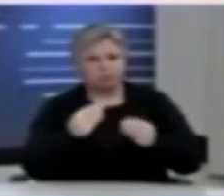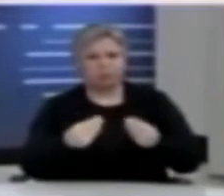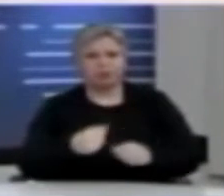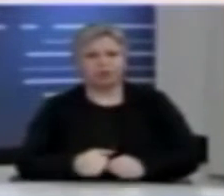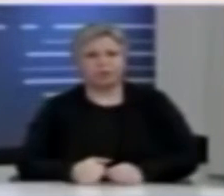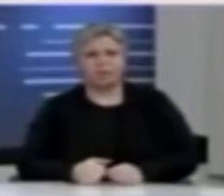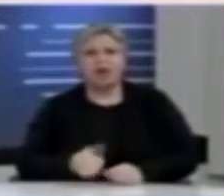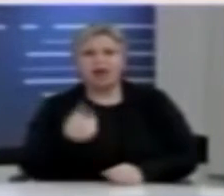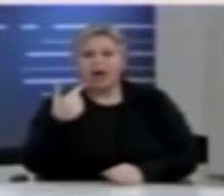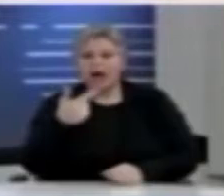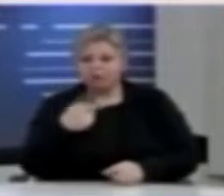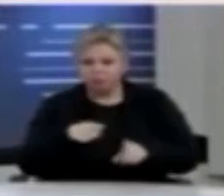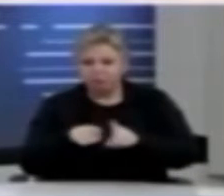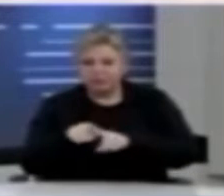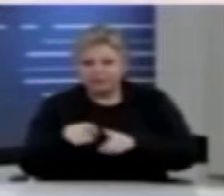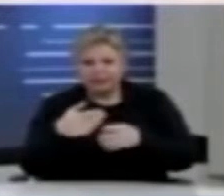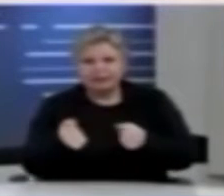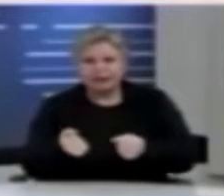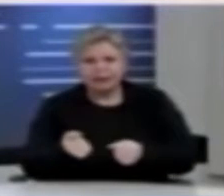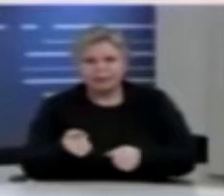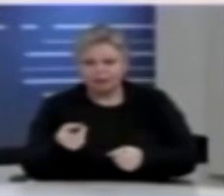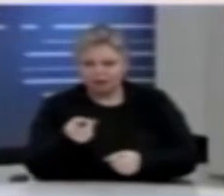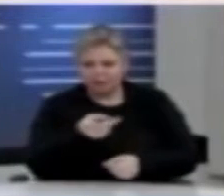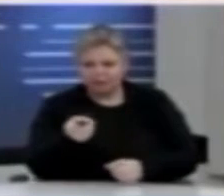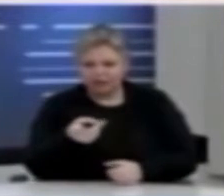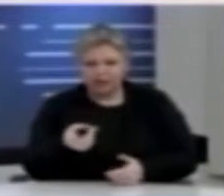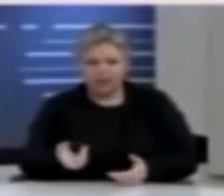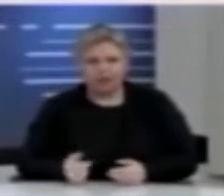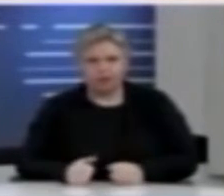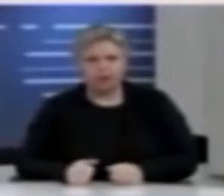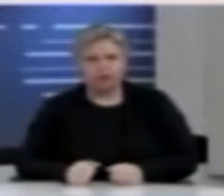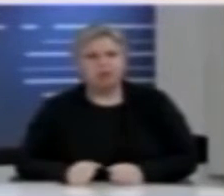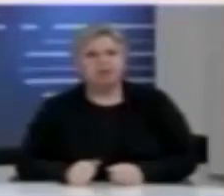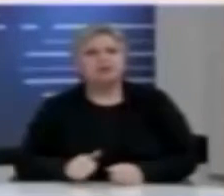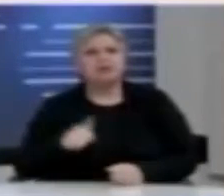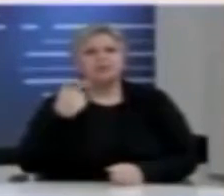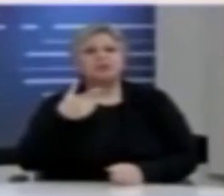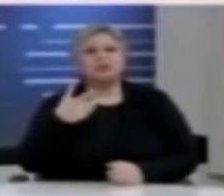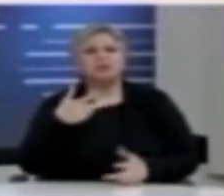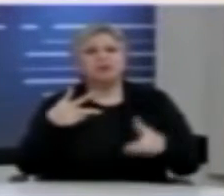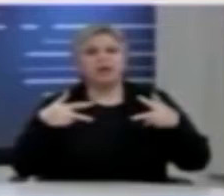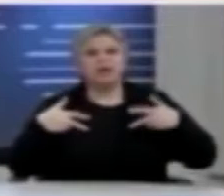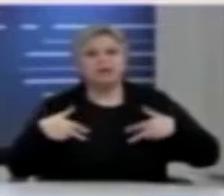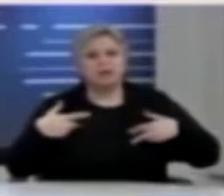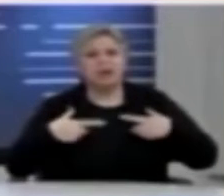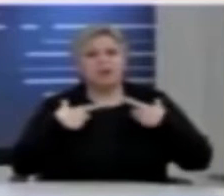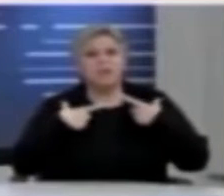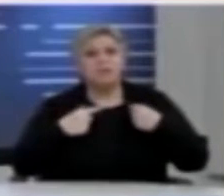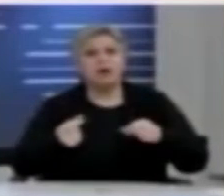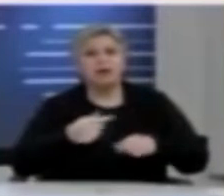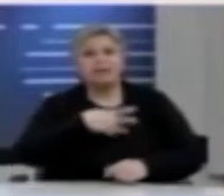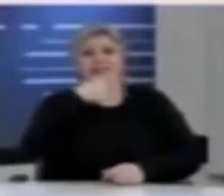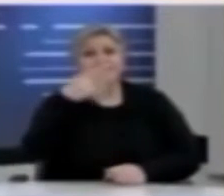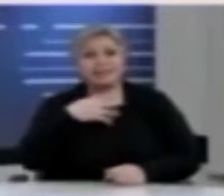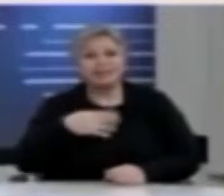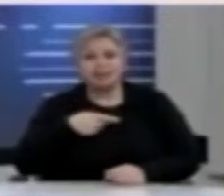έχουν όλοι αυτοί με τους βουλευτές και τα στελέχη του ΣΥΡΙΖΑ, ιστορικά και μη. Καμία.